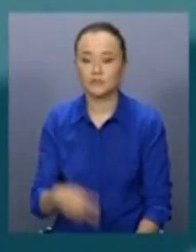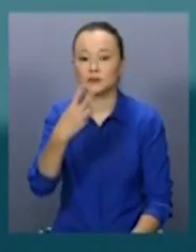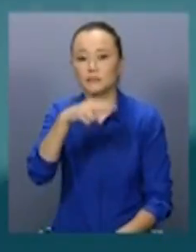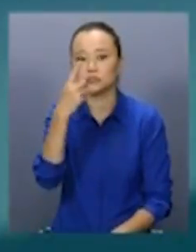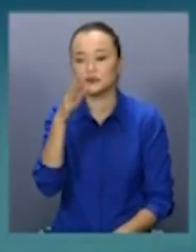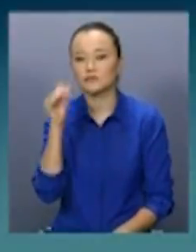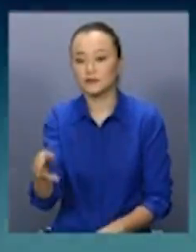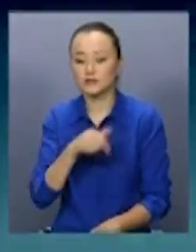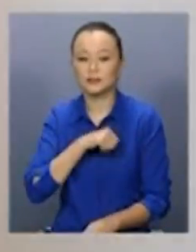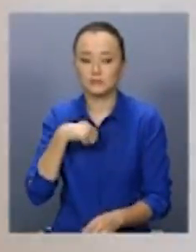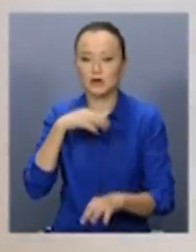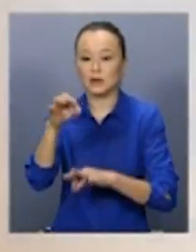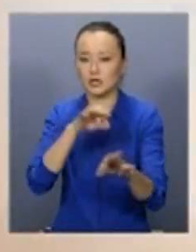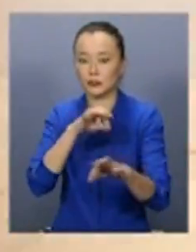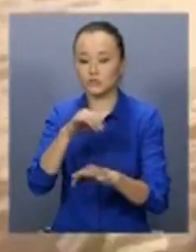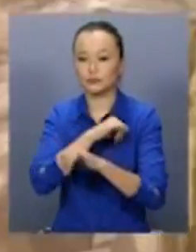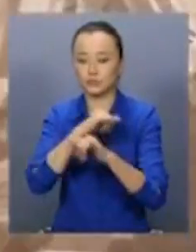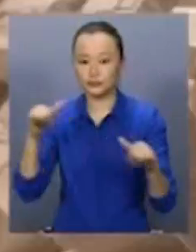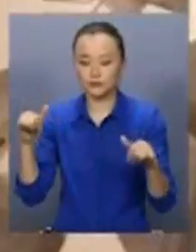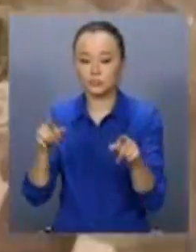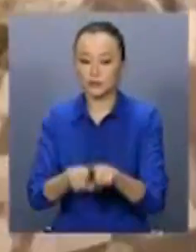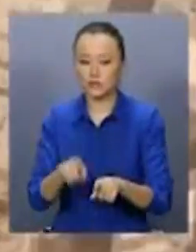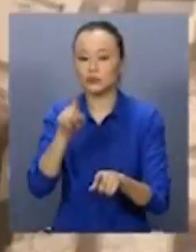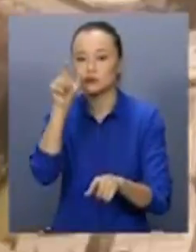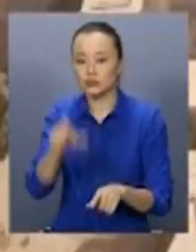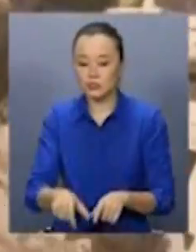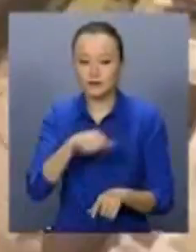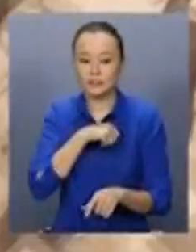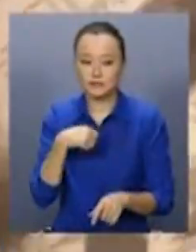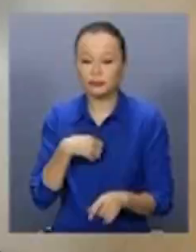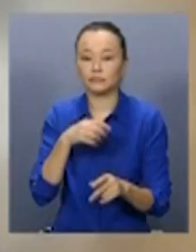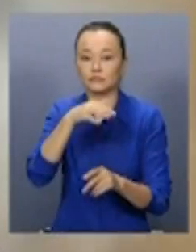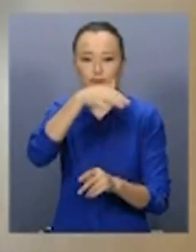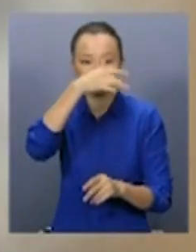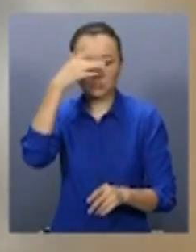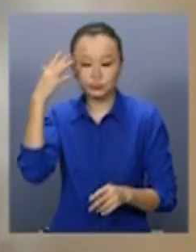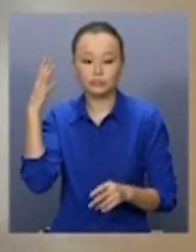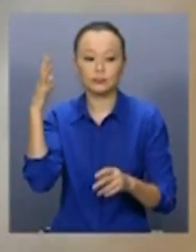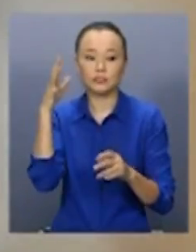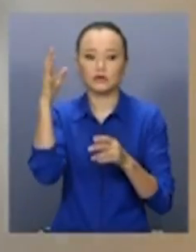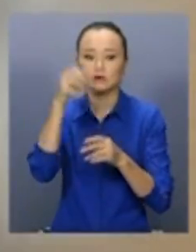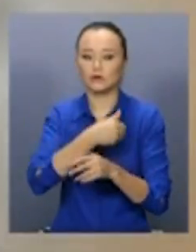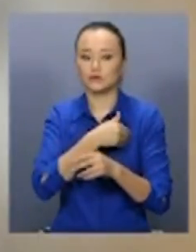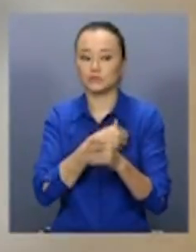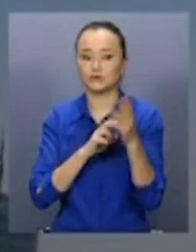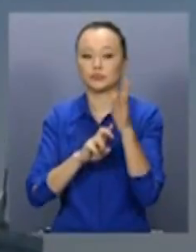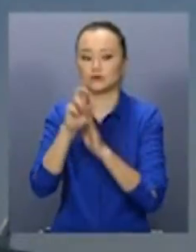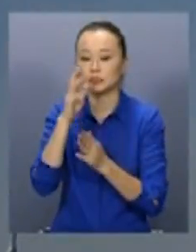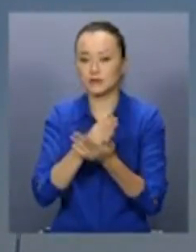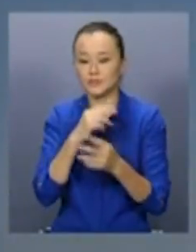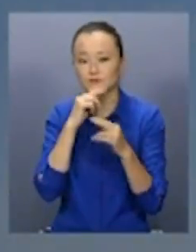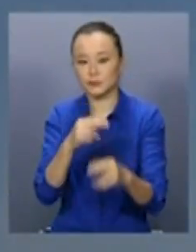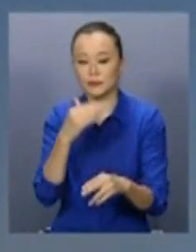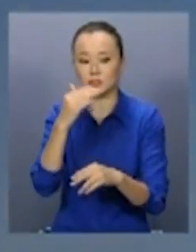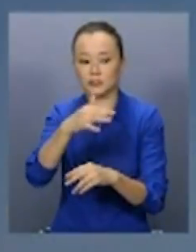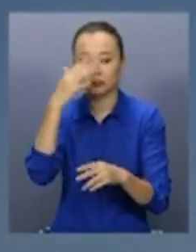21-ші ғасырдағы архитектураның дамығаны соншалық, адам баласының аспанға қол созуына мүмкіндік туып отыр. Назарларыңызға ұсынатын